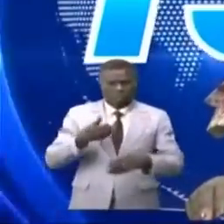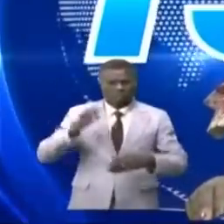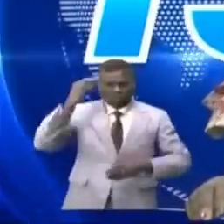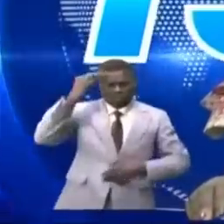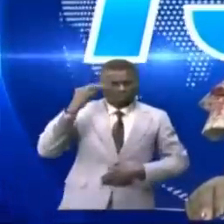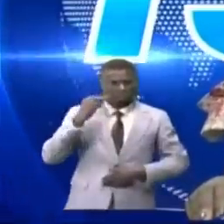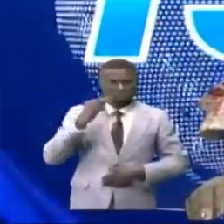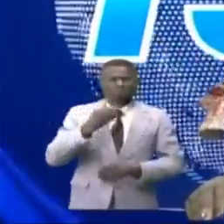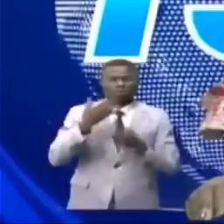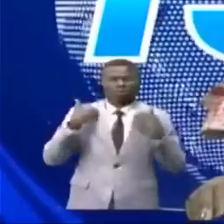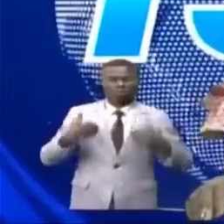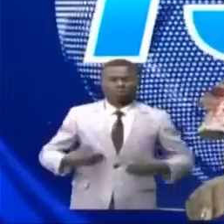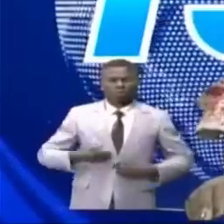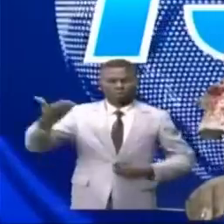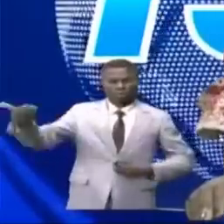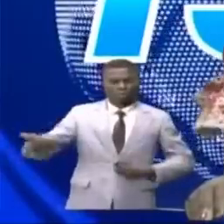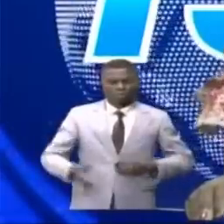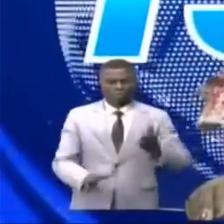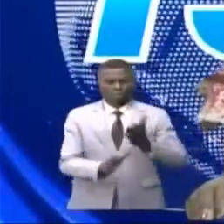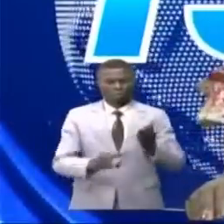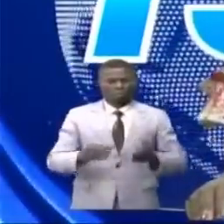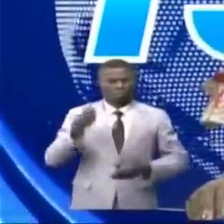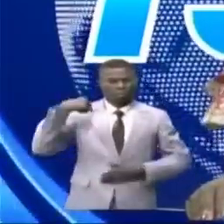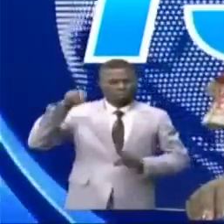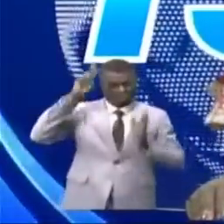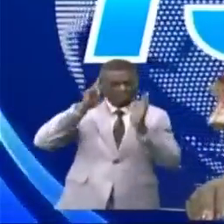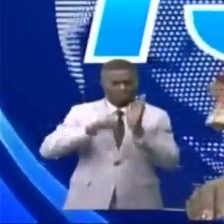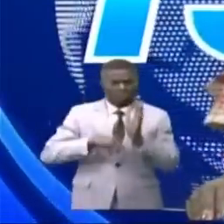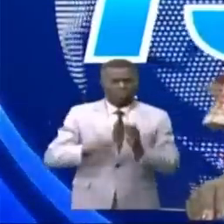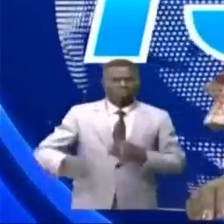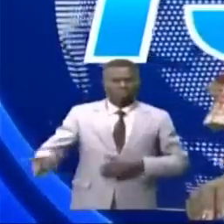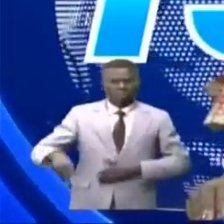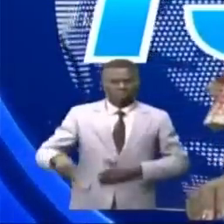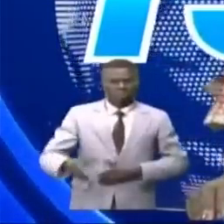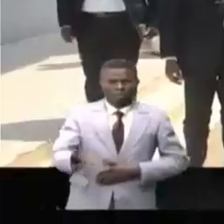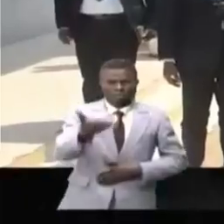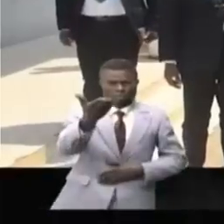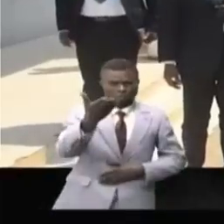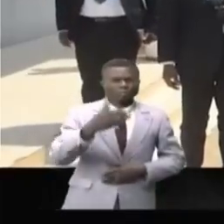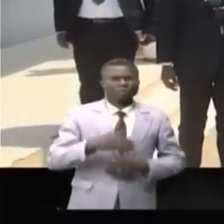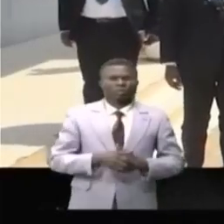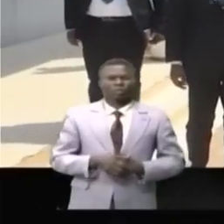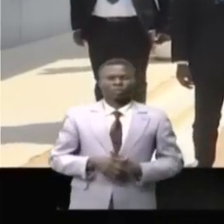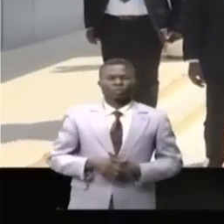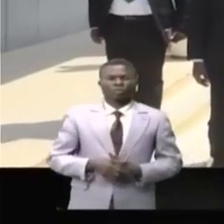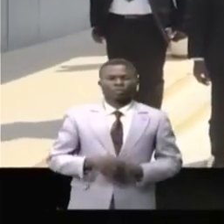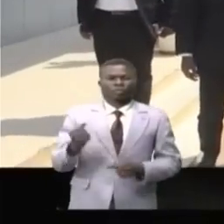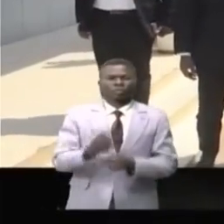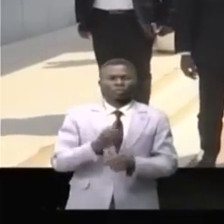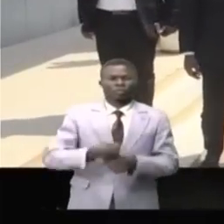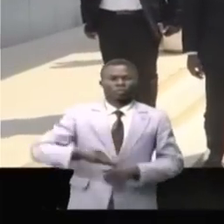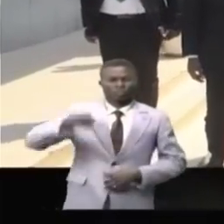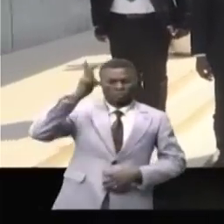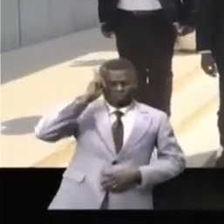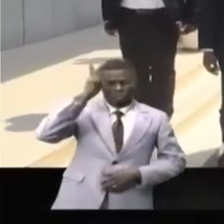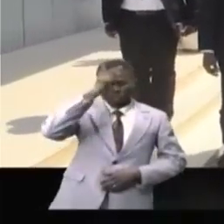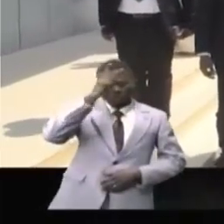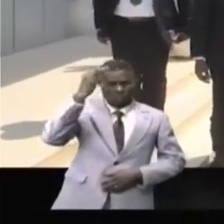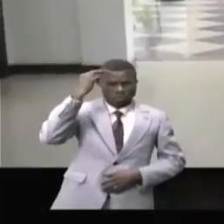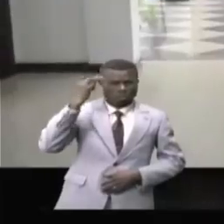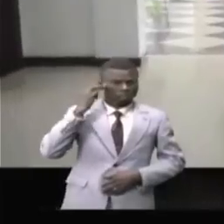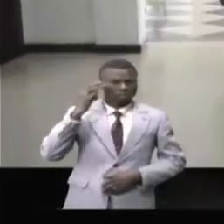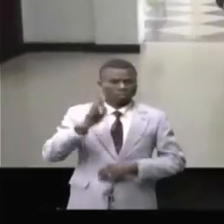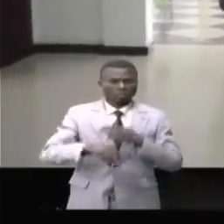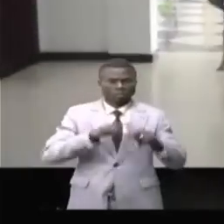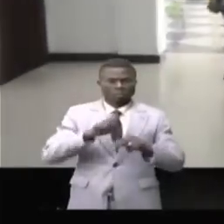le vice-gouverneur de province. Un commentaire de nos confrères de la RTNC au Katanga. Des services dans le Haut-Katanga, le ministre national de la